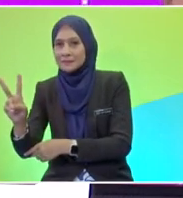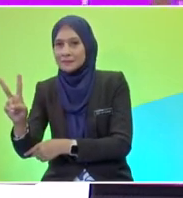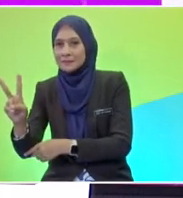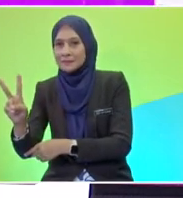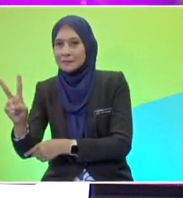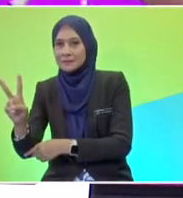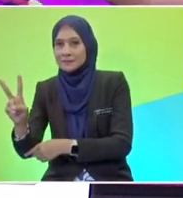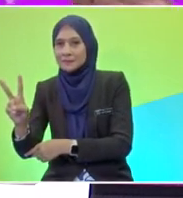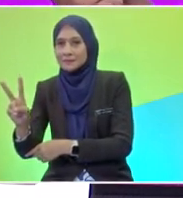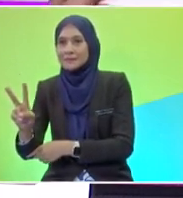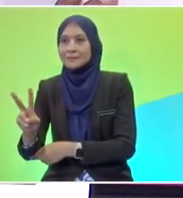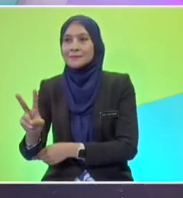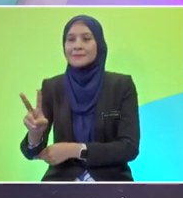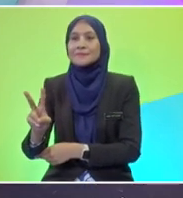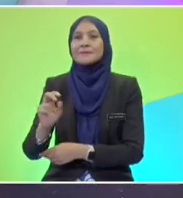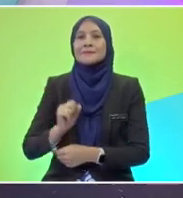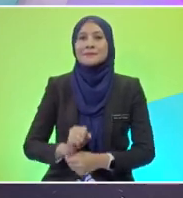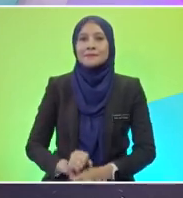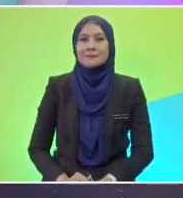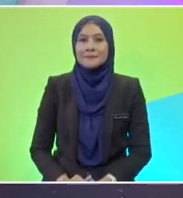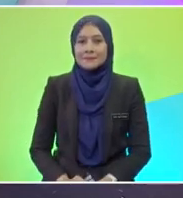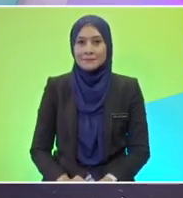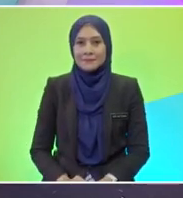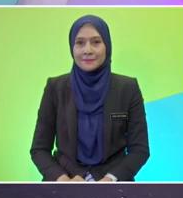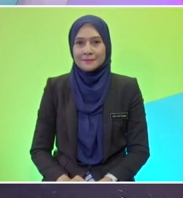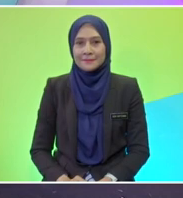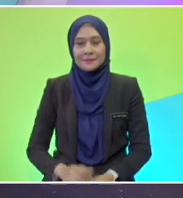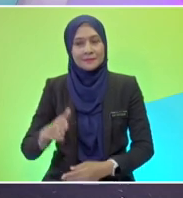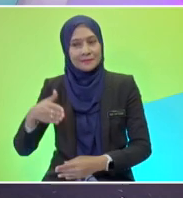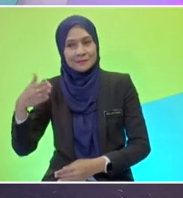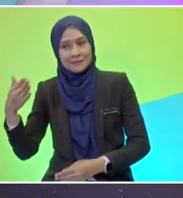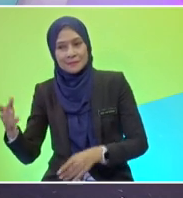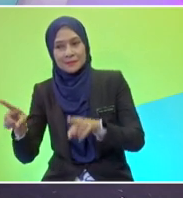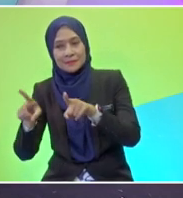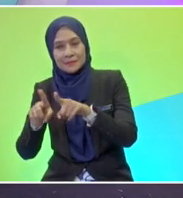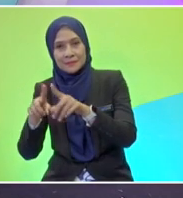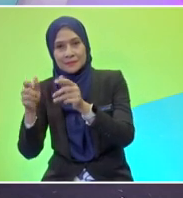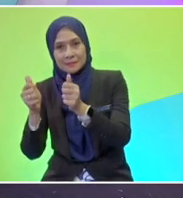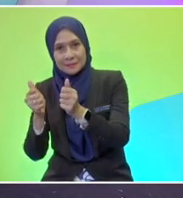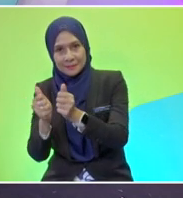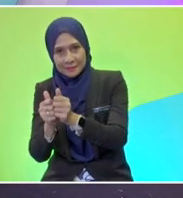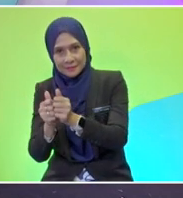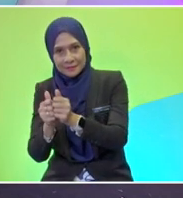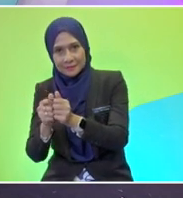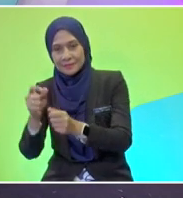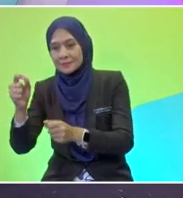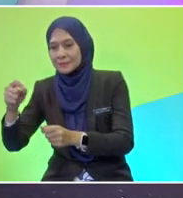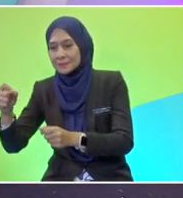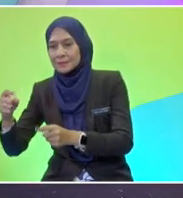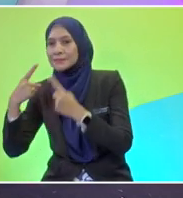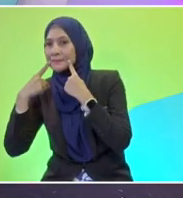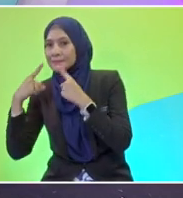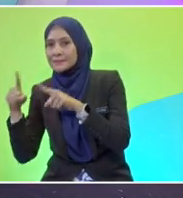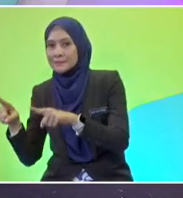letaknya di sebelah sama dengan. Ingatkan tadi tanda sama dengan adalah untuk